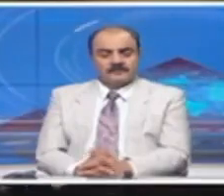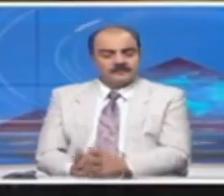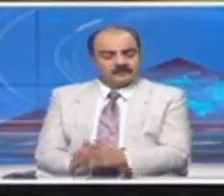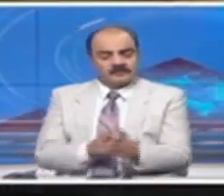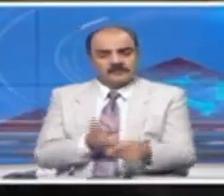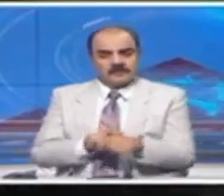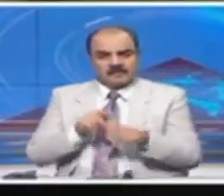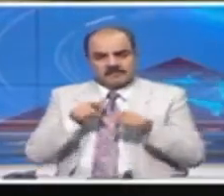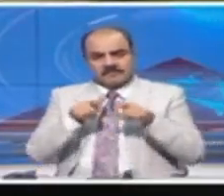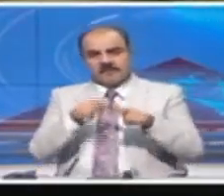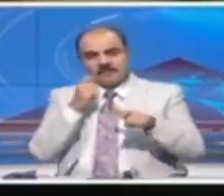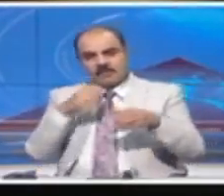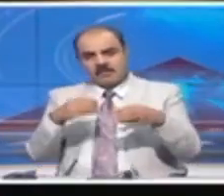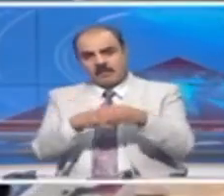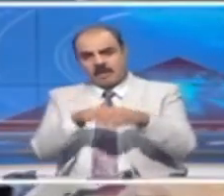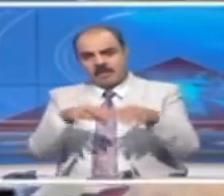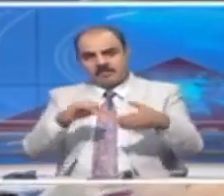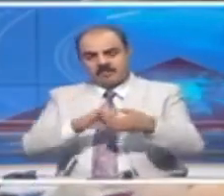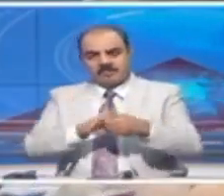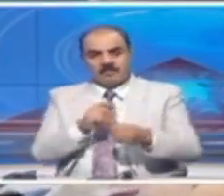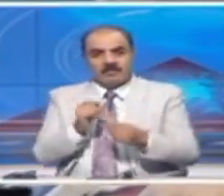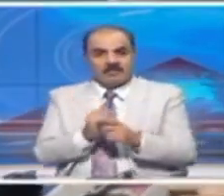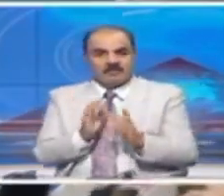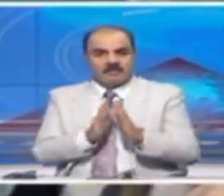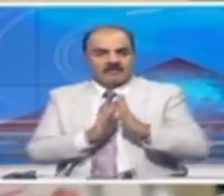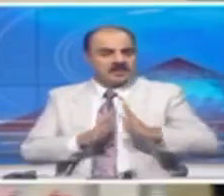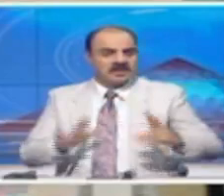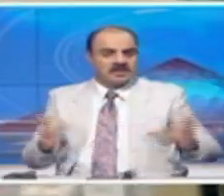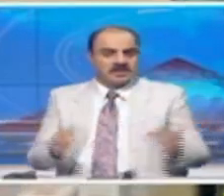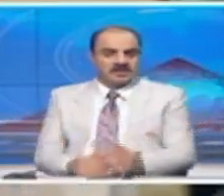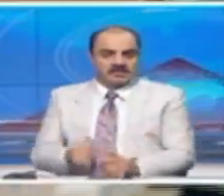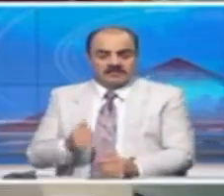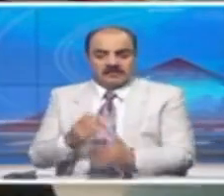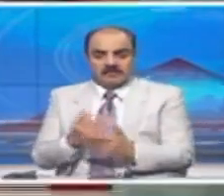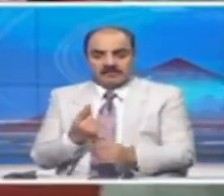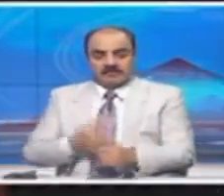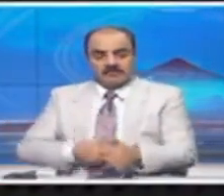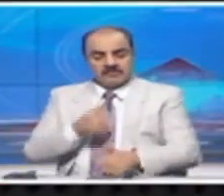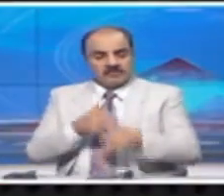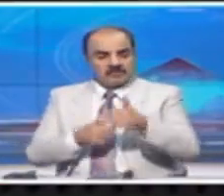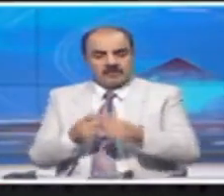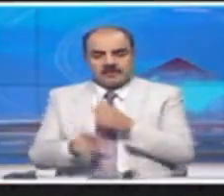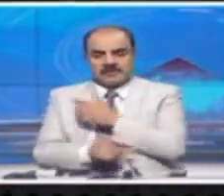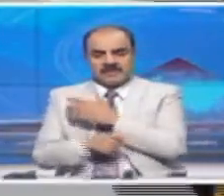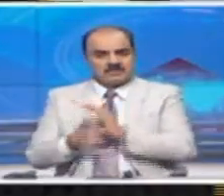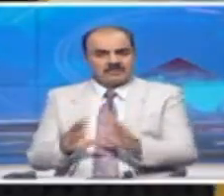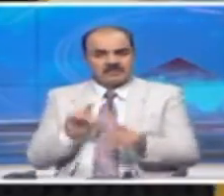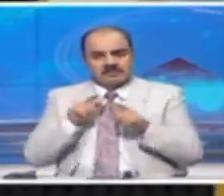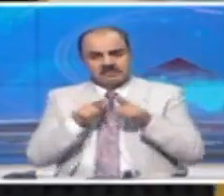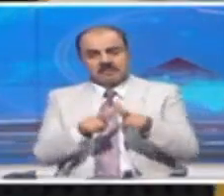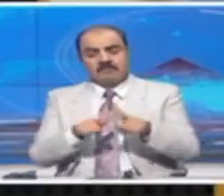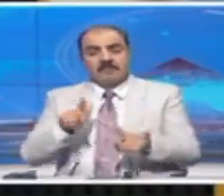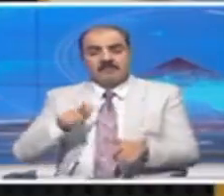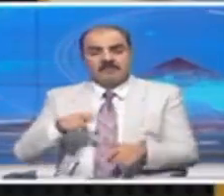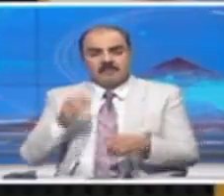وفي مجال ضبط التشكيلات العصابية والقضايا المتنوعة، نجحت أجهزة الوزارة خلال أسبوع في ضبط